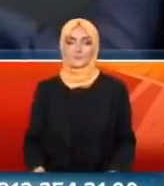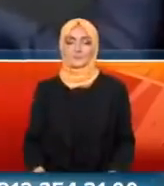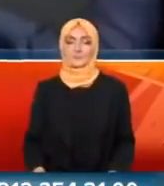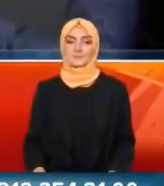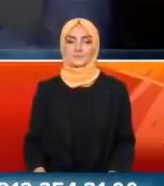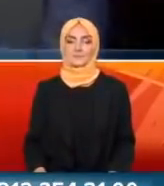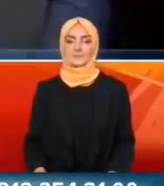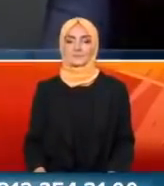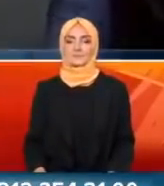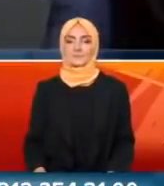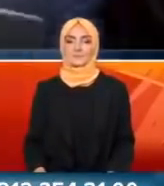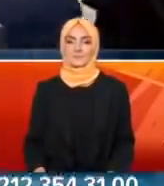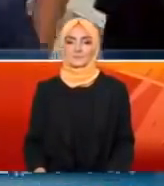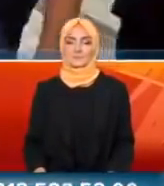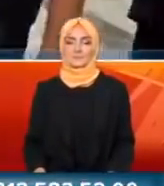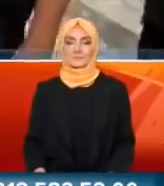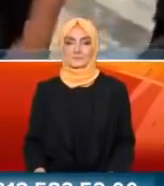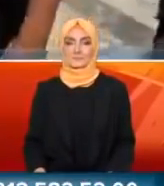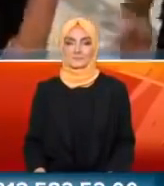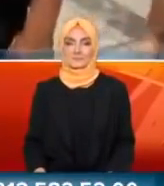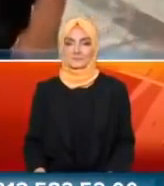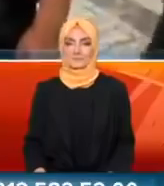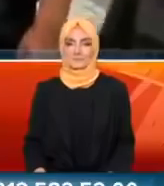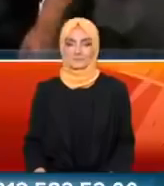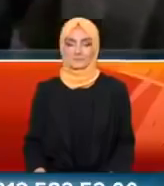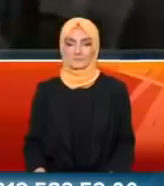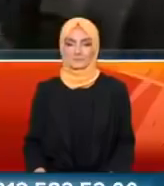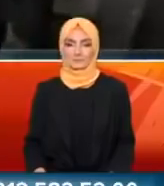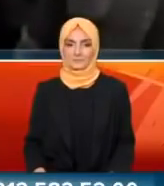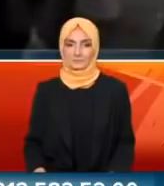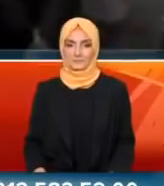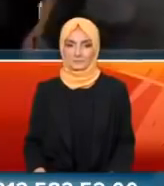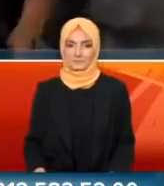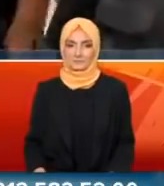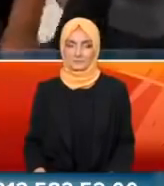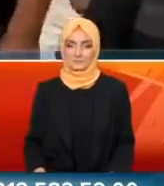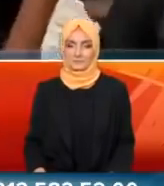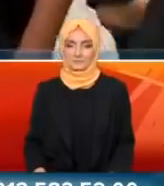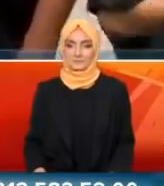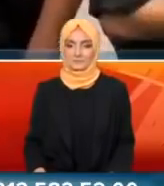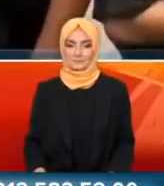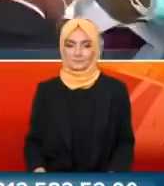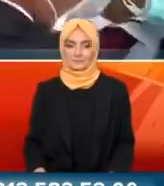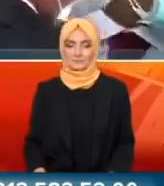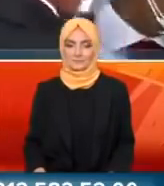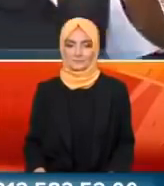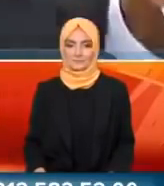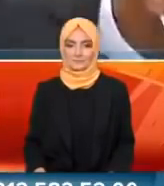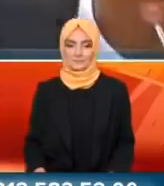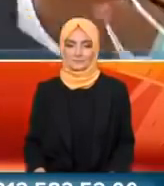bunlardan değil? Sen yardım et bana. Ah, üç tane oğlum var, okutmayı istiyorum, en küçüğü